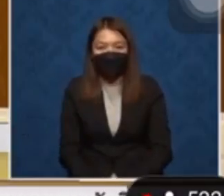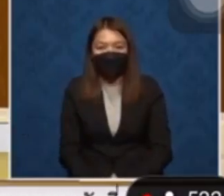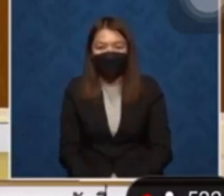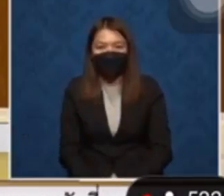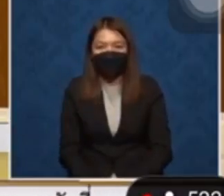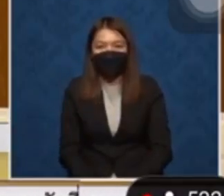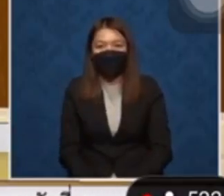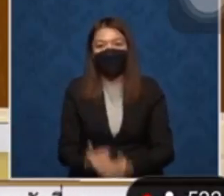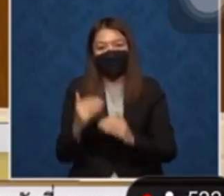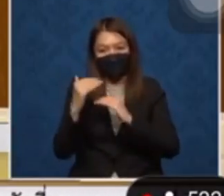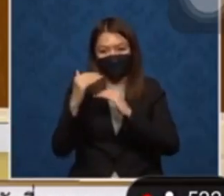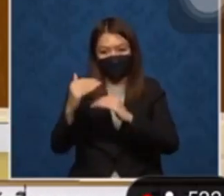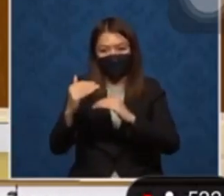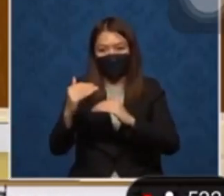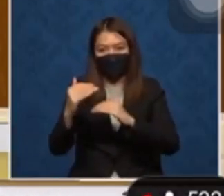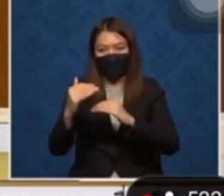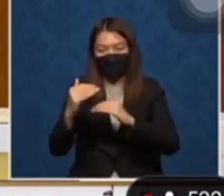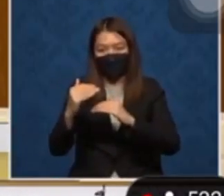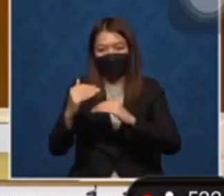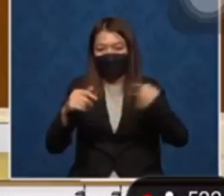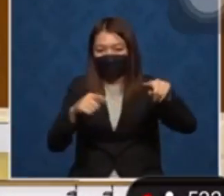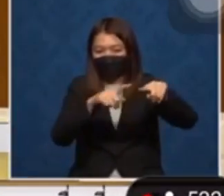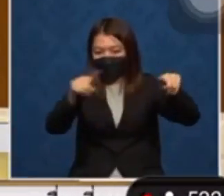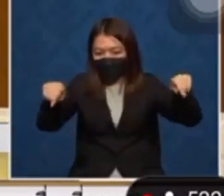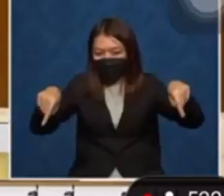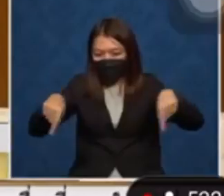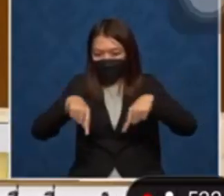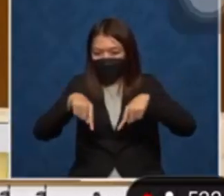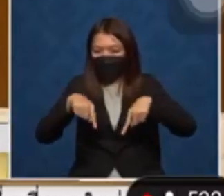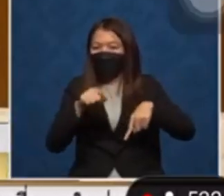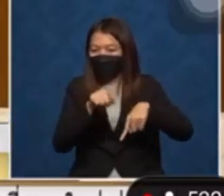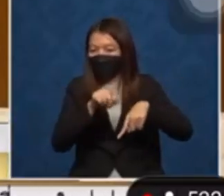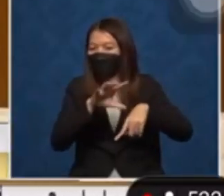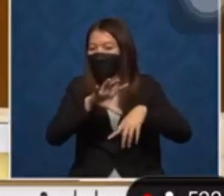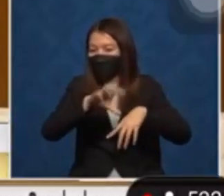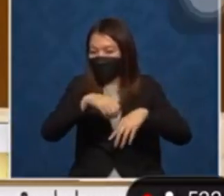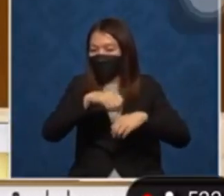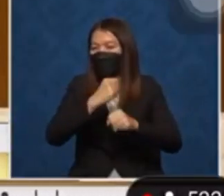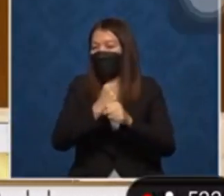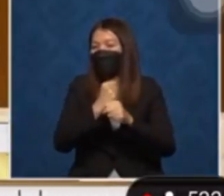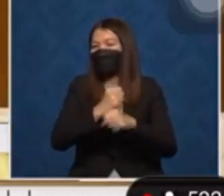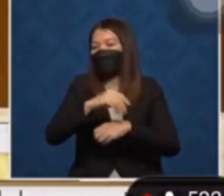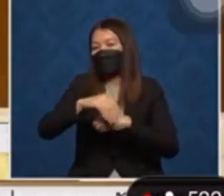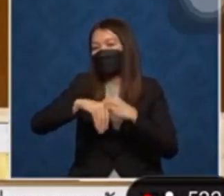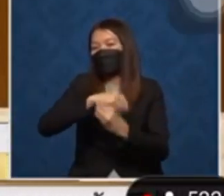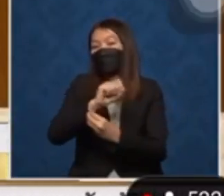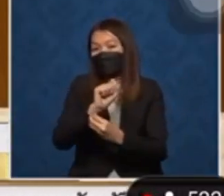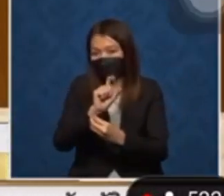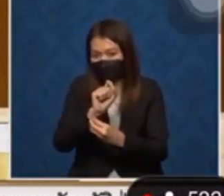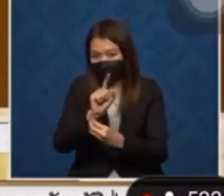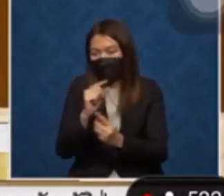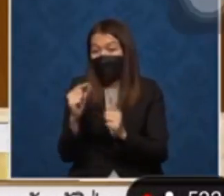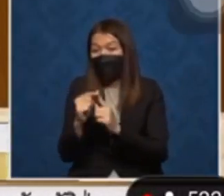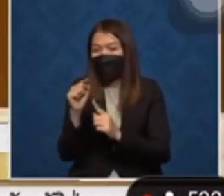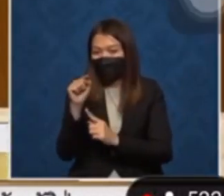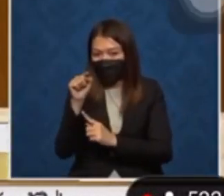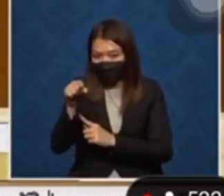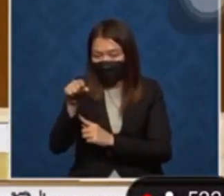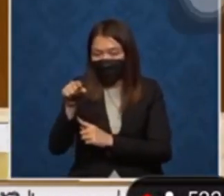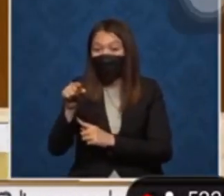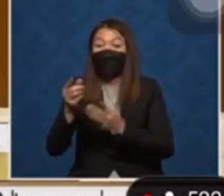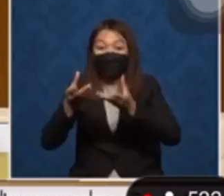ดพื้นที่ที่จะมุ่งสู่การพัฒนาเขตเศรษฐกิจแล้วยังไม่เพียงพอยังมีคำสั่งในการจัดหา